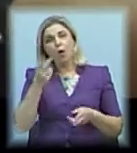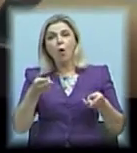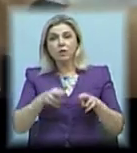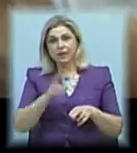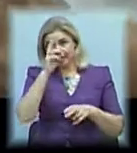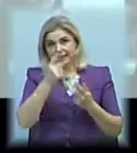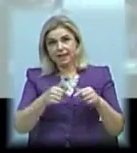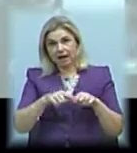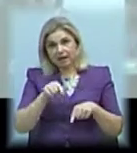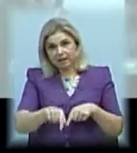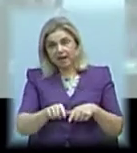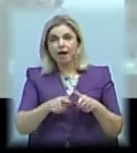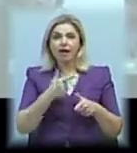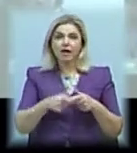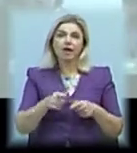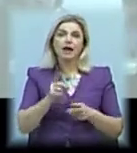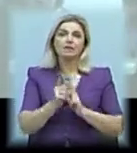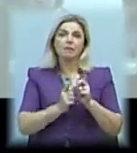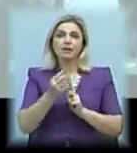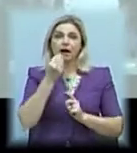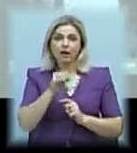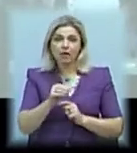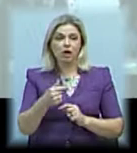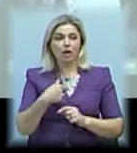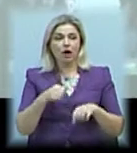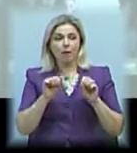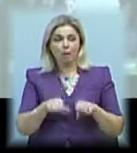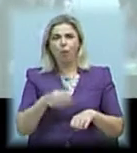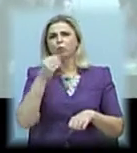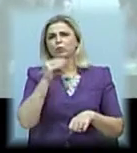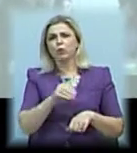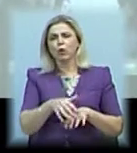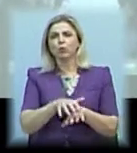кращу змінити її. Я можу одягнутися в найкращі там туфлі,